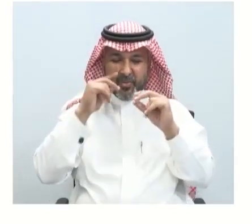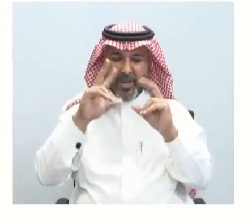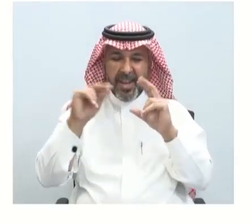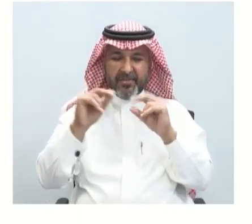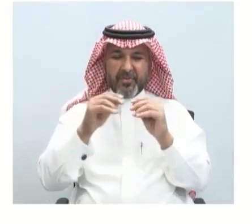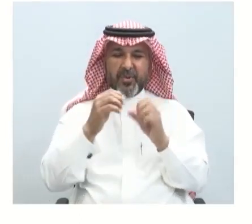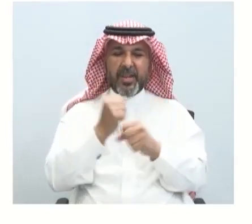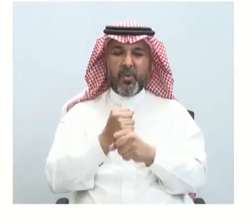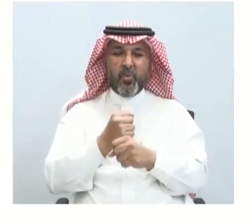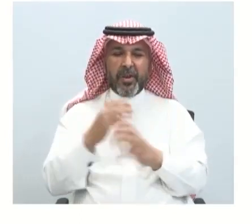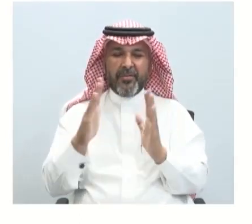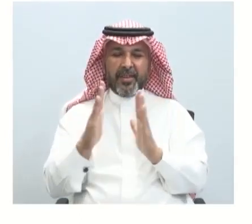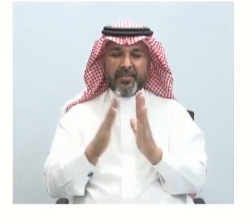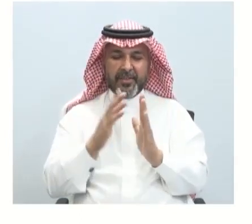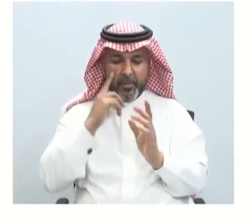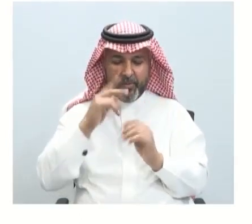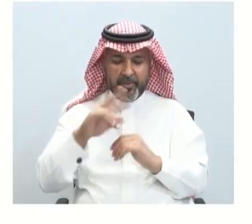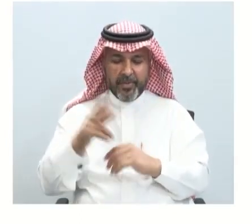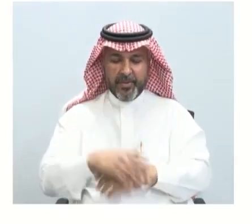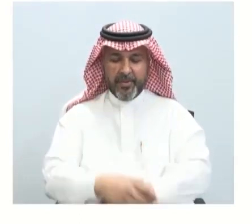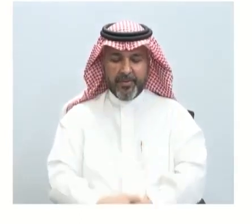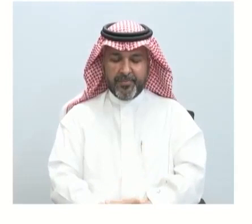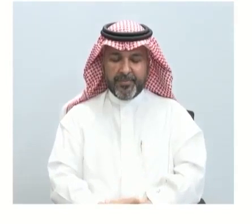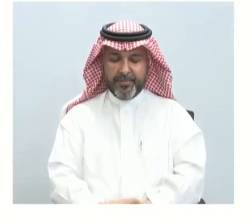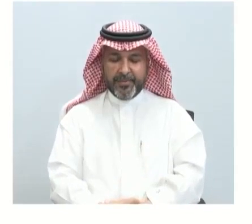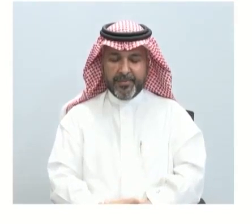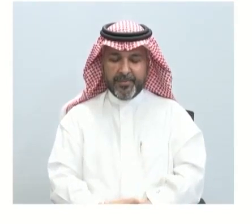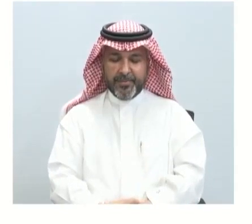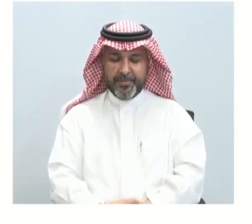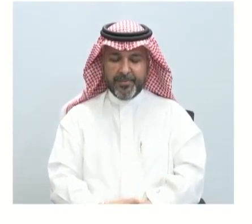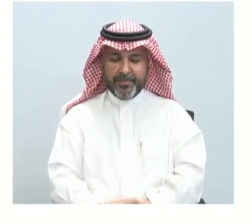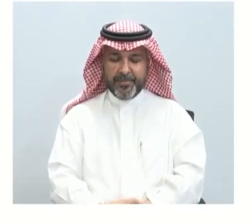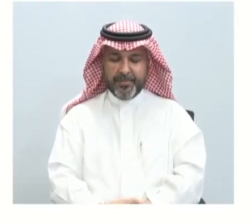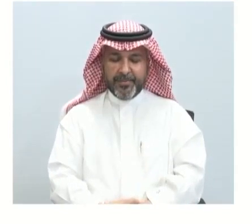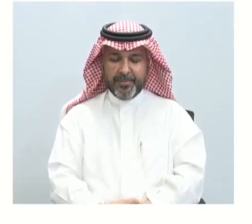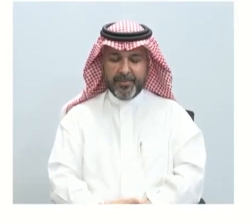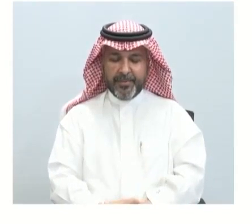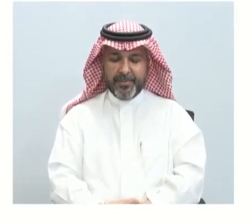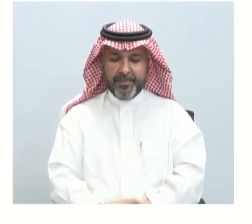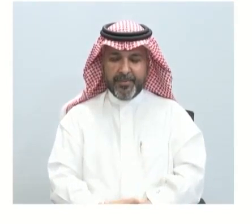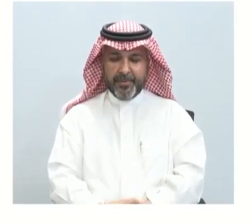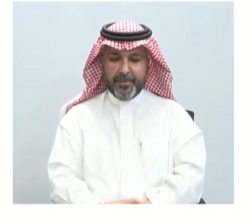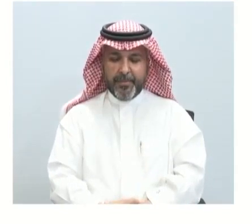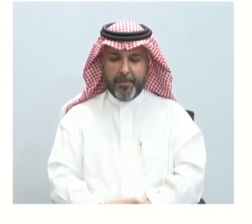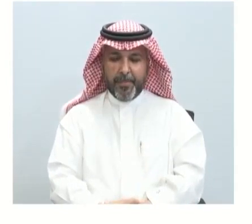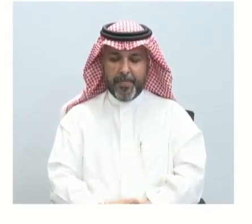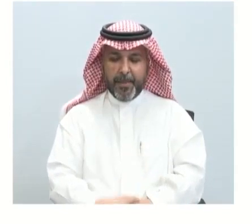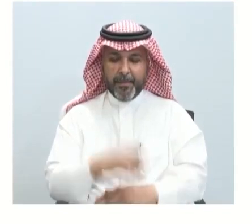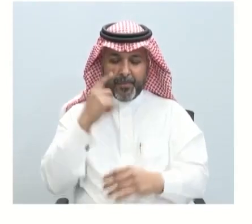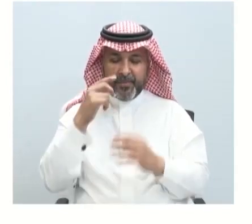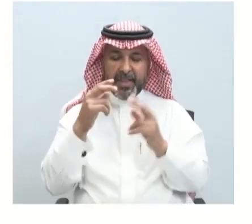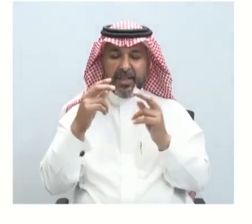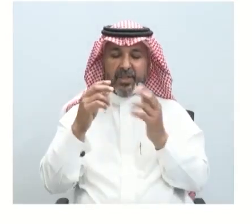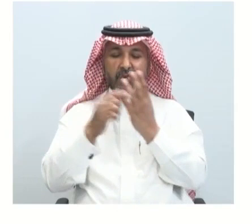ولكن هنا اهم فارق في هذا الطور بين نوعي الانقسام المتساوي والمنصف واصطفاف الازواج من